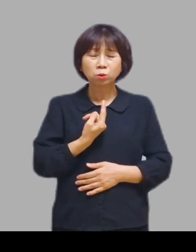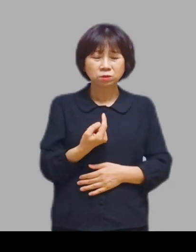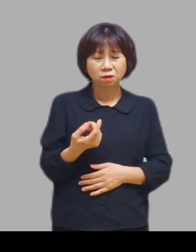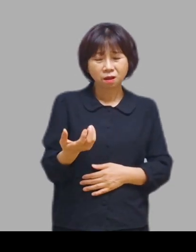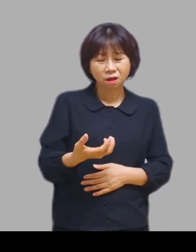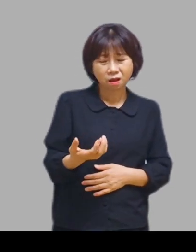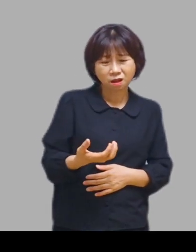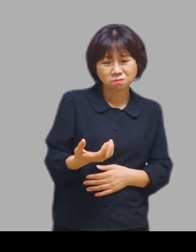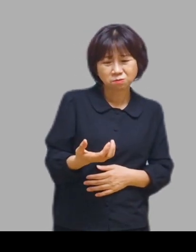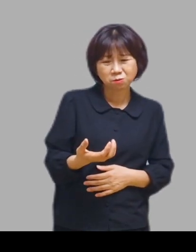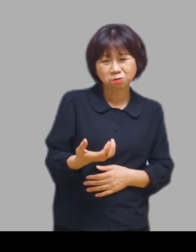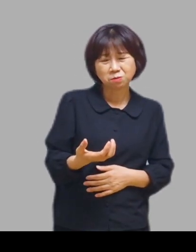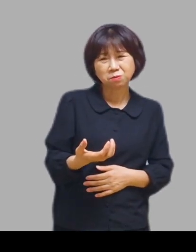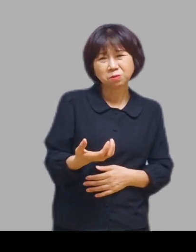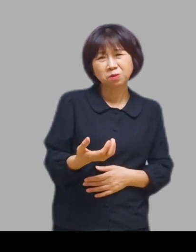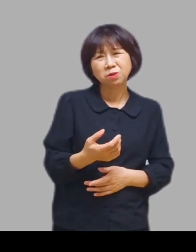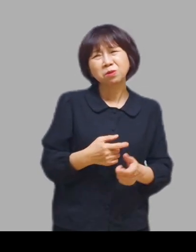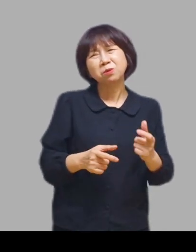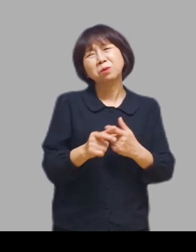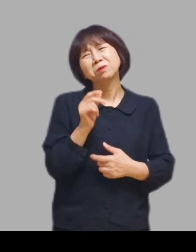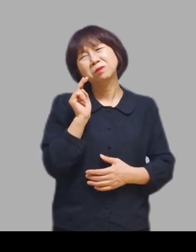때 더 아픕니다.